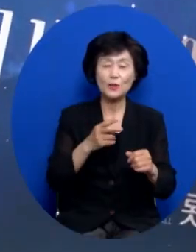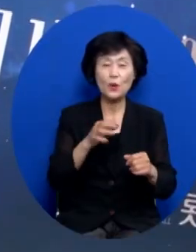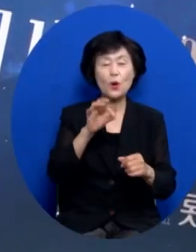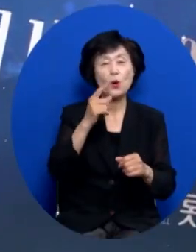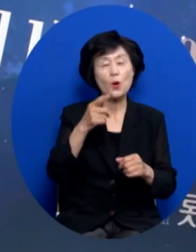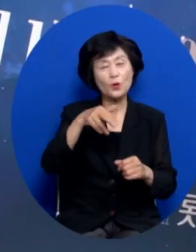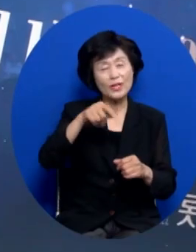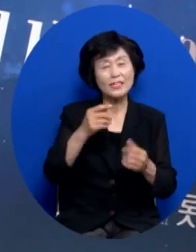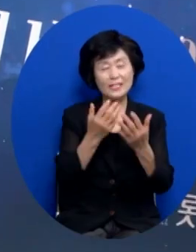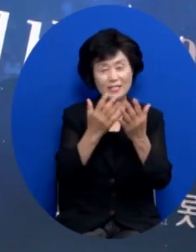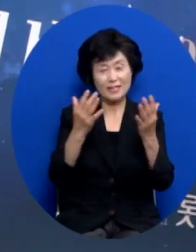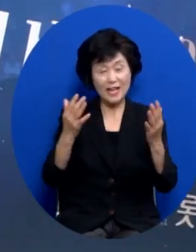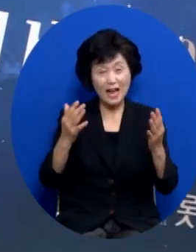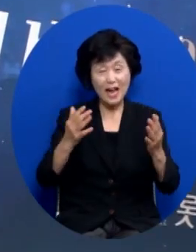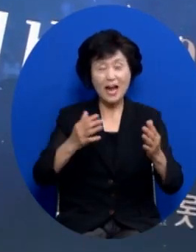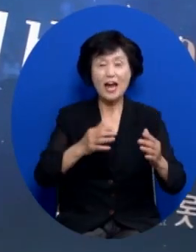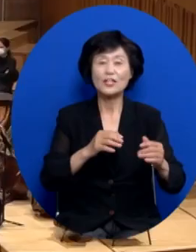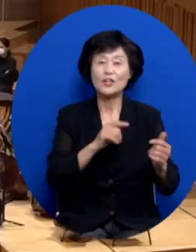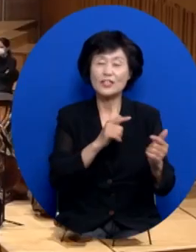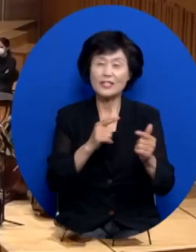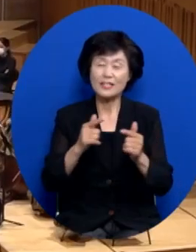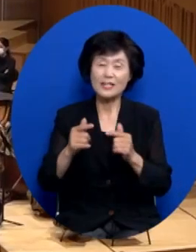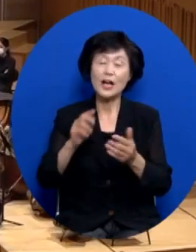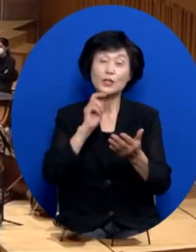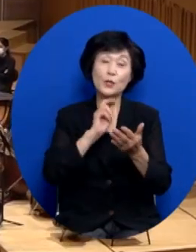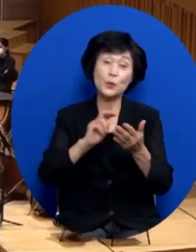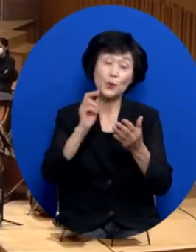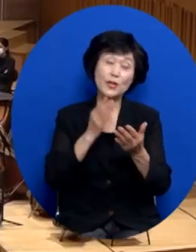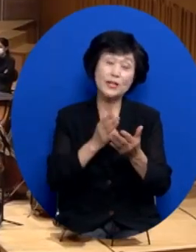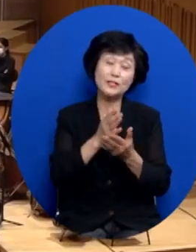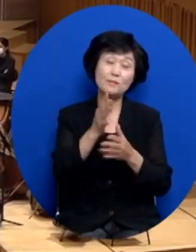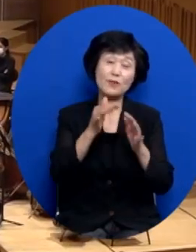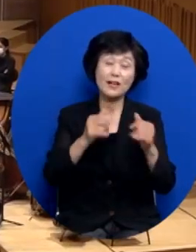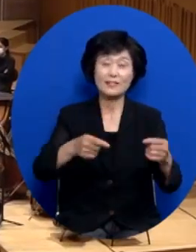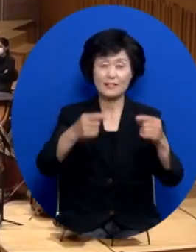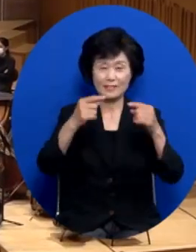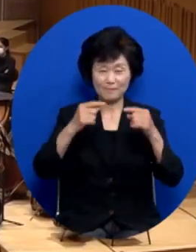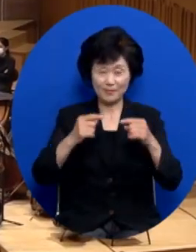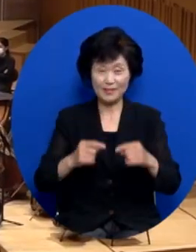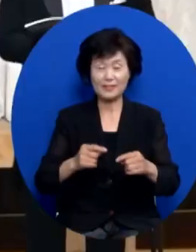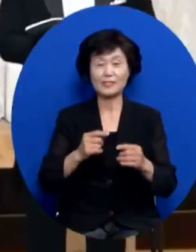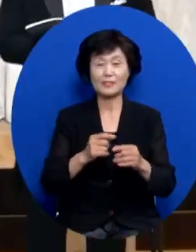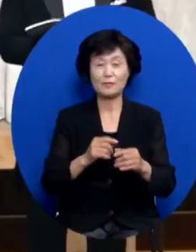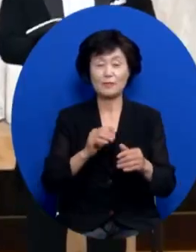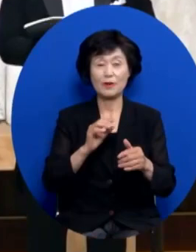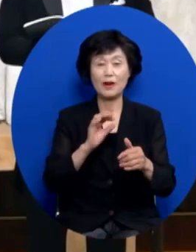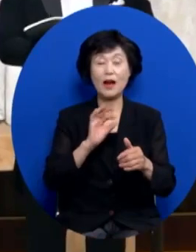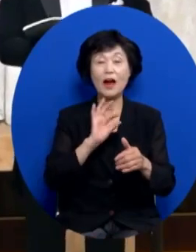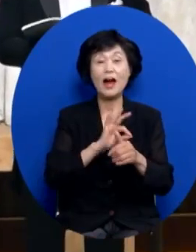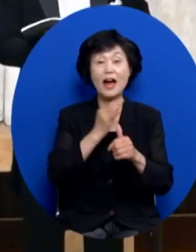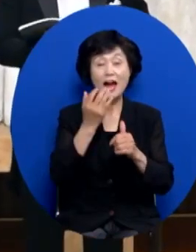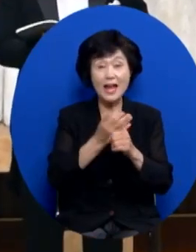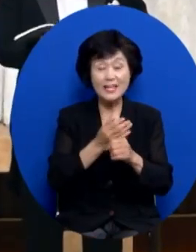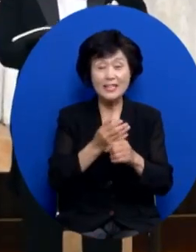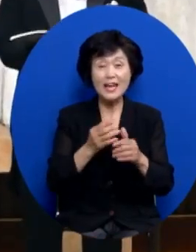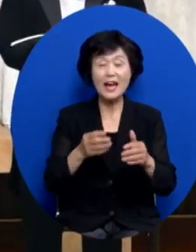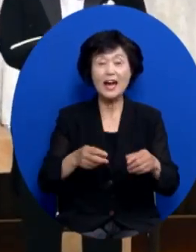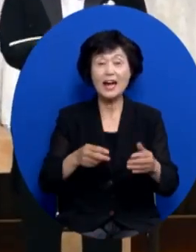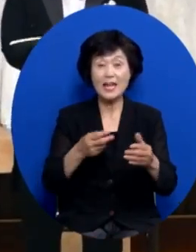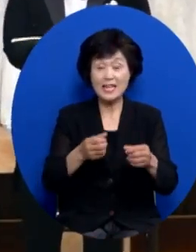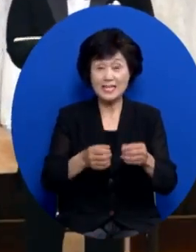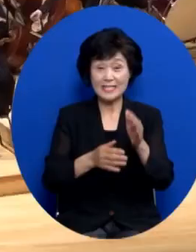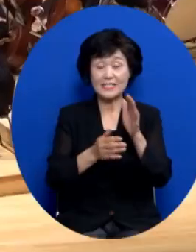오케스트라와 소프라노 김은주, 테너 최성수 등이 참여했으며 안양시립 합창단과 카펠라 합창단이 합창을